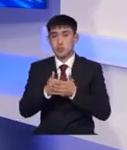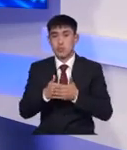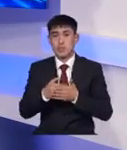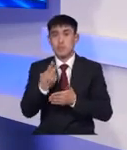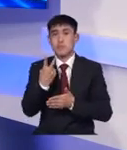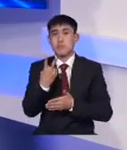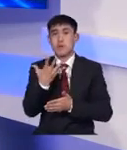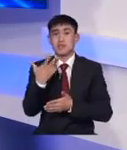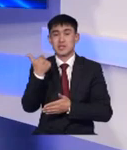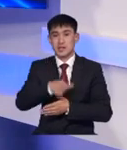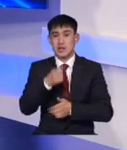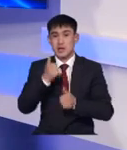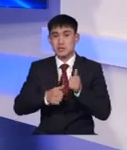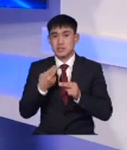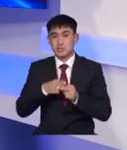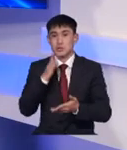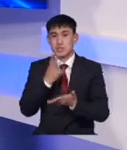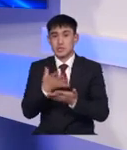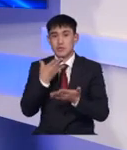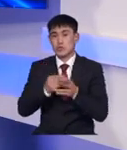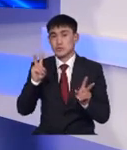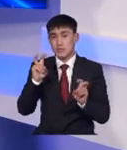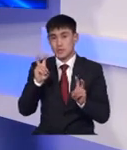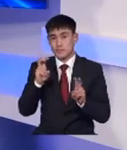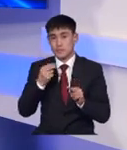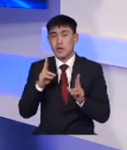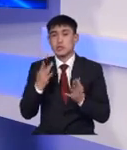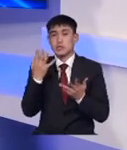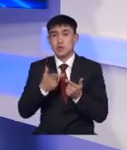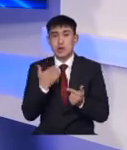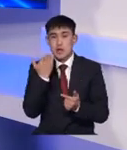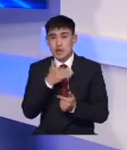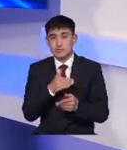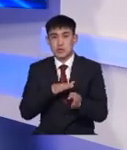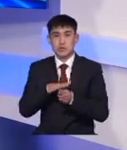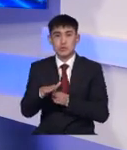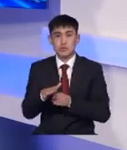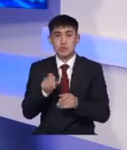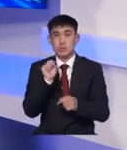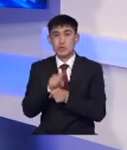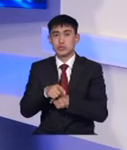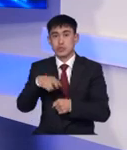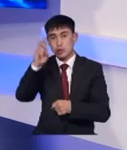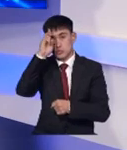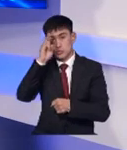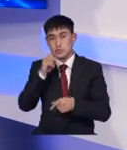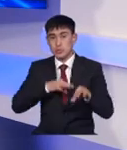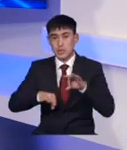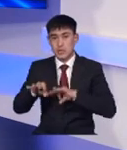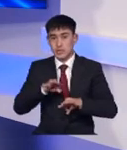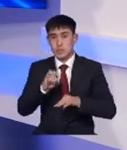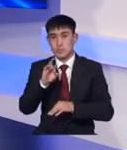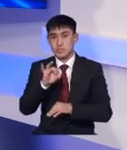течение 5 недель, каждая из которых имеет свою тематику. О том, насколько качественно реализуются поручения и государственные проекты